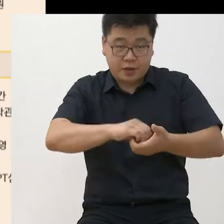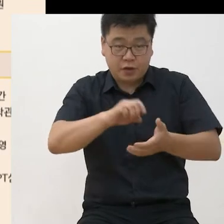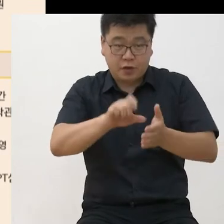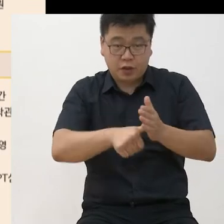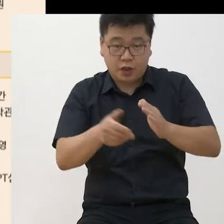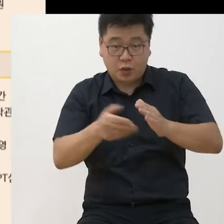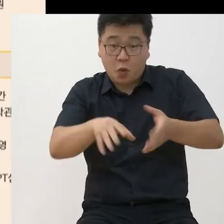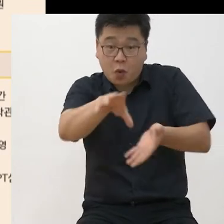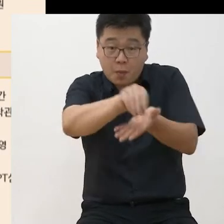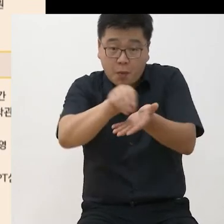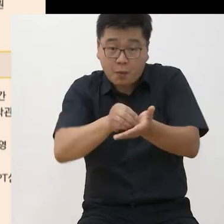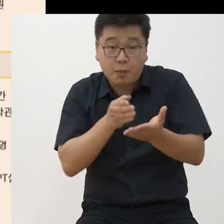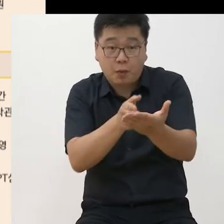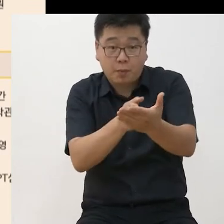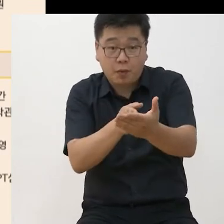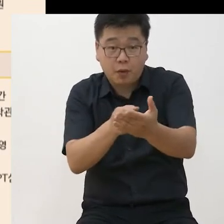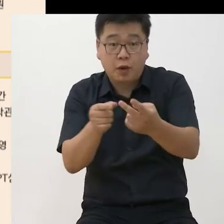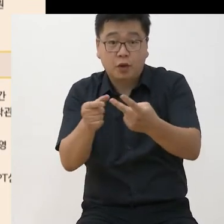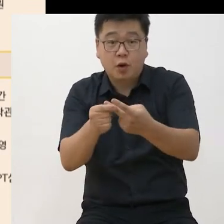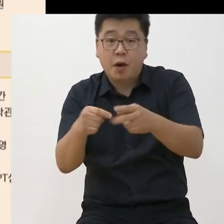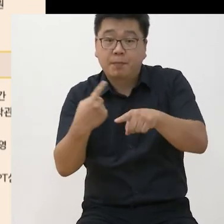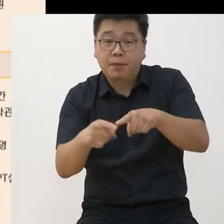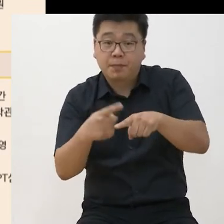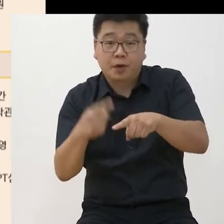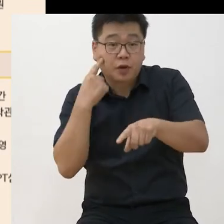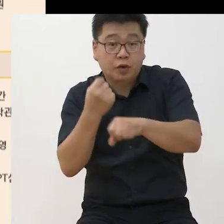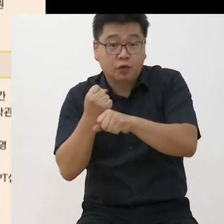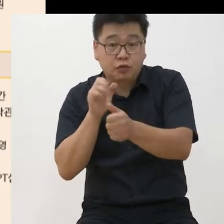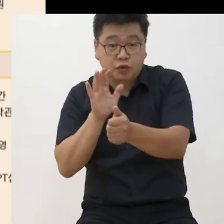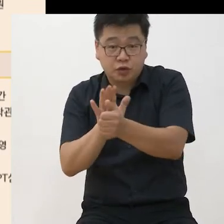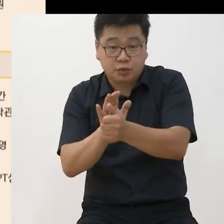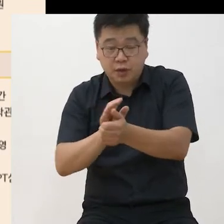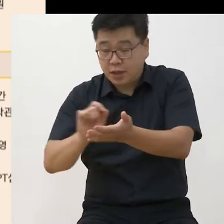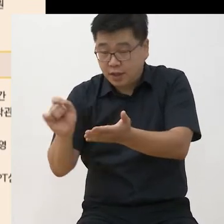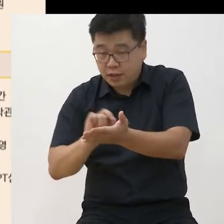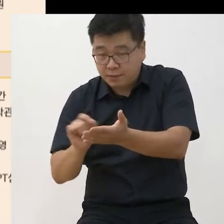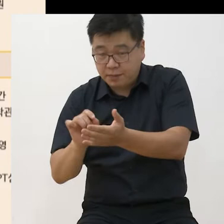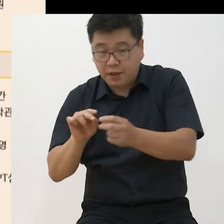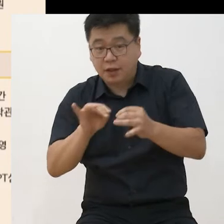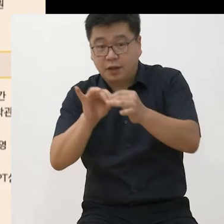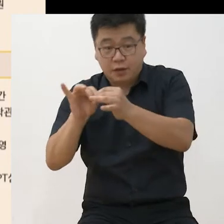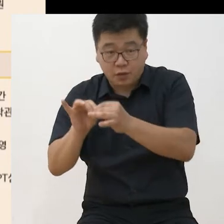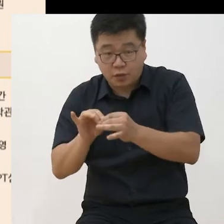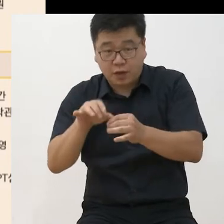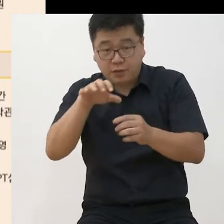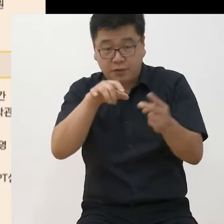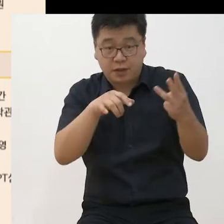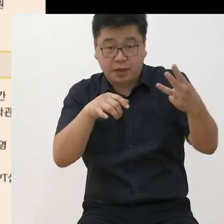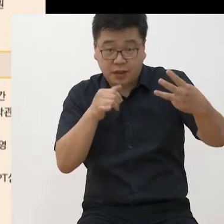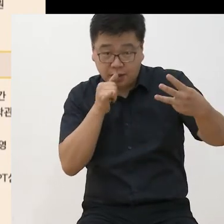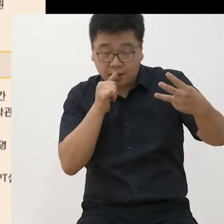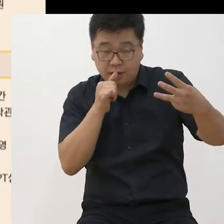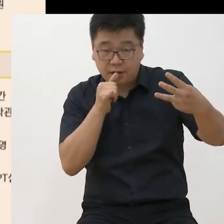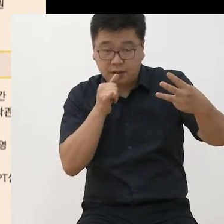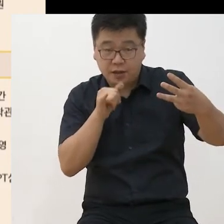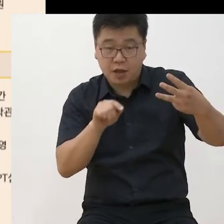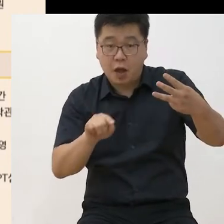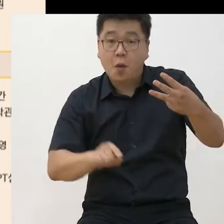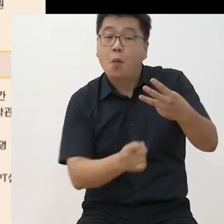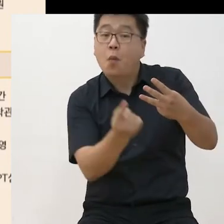발간 지원 사업, 문학 비평 연구 지원 사업, 그리고 집필 공간 운영 지원 사업 이렇게 3개가 있고요. 그다음에